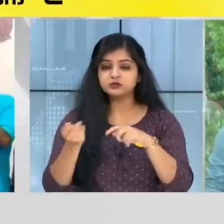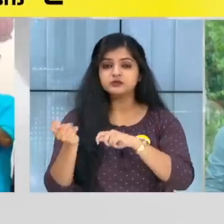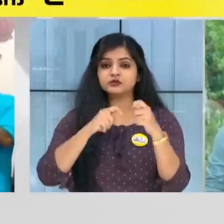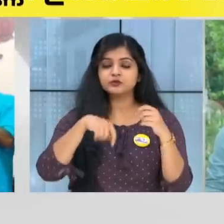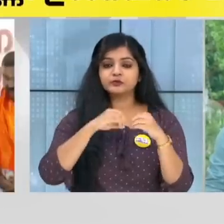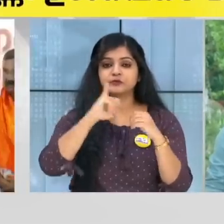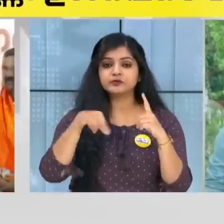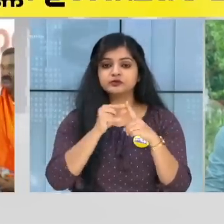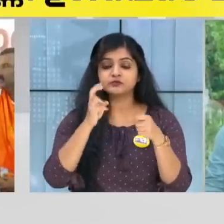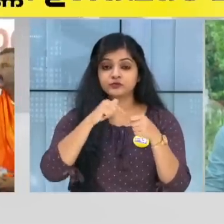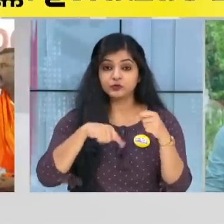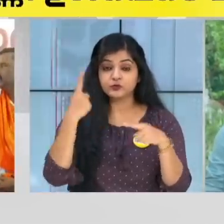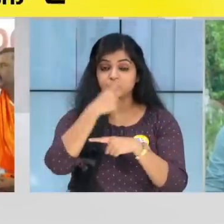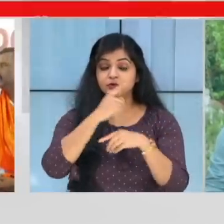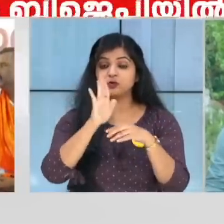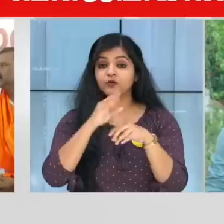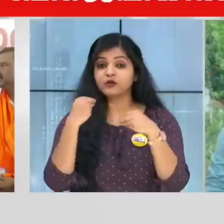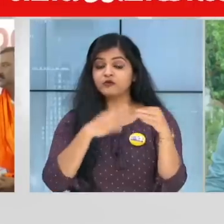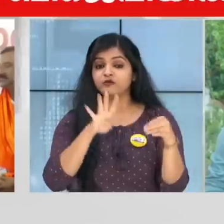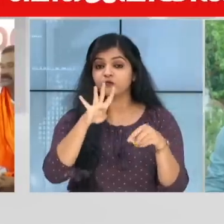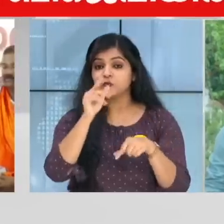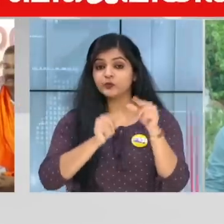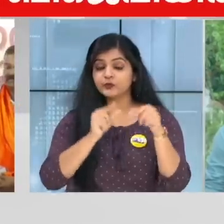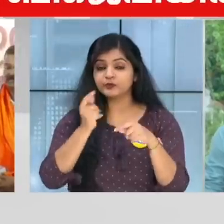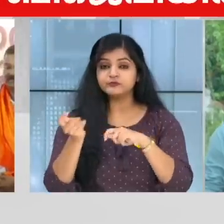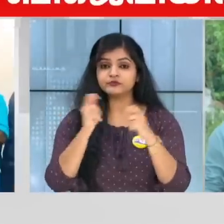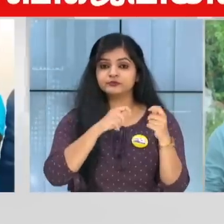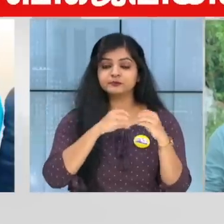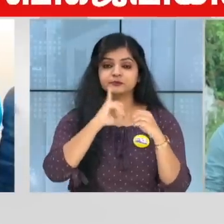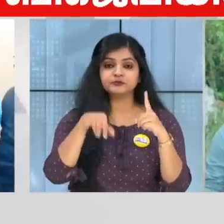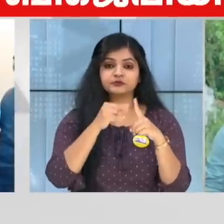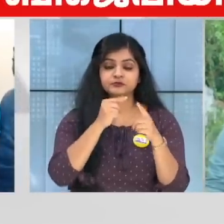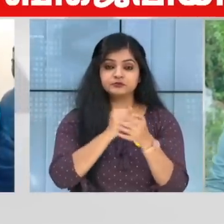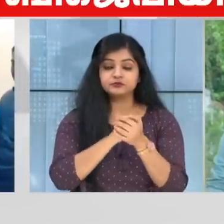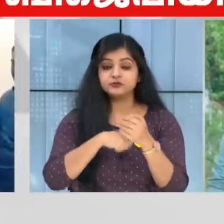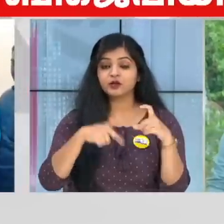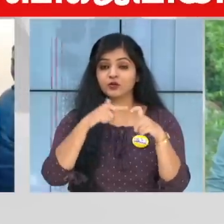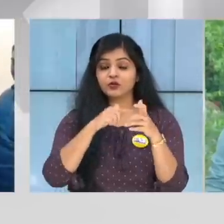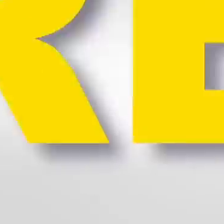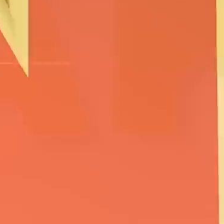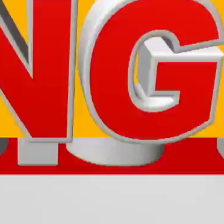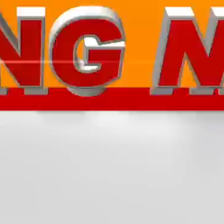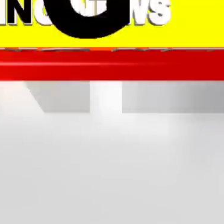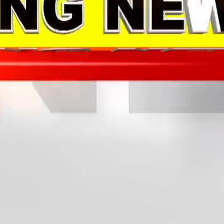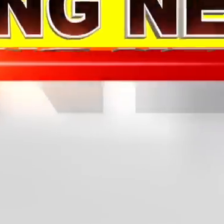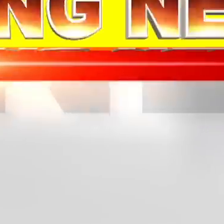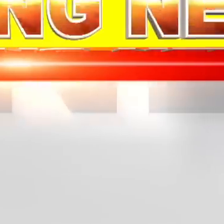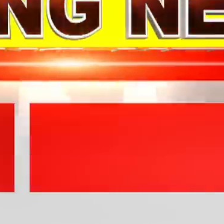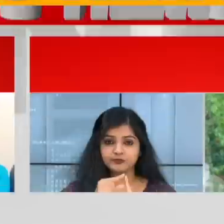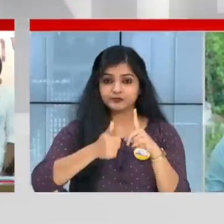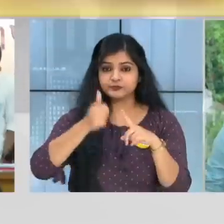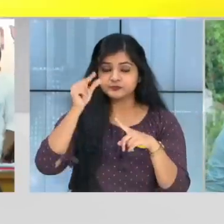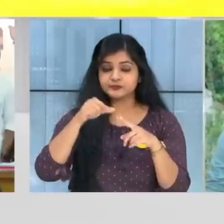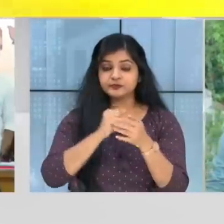BJPയിലേക്ക് എത്തിയിരിക്കുന്നത്. പ്രധാനമായും ഇവരുടെ പേരുകളിലേക്ക് വന്നു കഴിഞ്ഞാൽ കൊച്ചിൻ ദേവസ്വം ബോർഡിന്റെ പ്രസിഡന്റായിരുന്ന MM കൃഷ്ണനുണ്ണി, അതുപോലെ തന്നെ